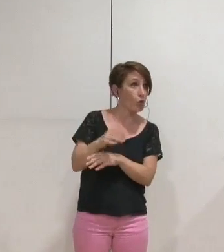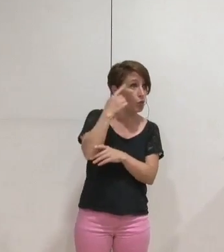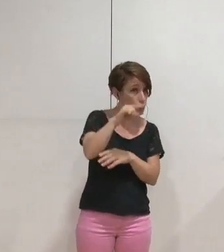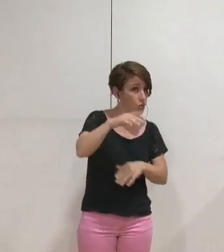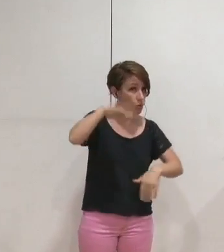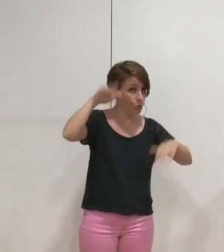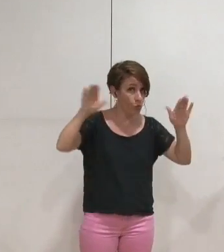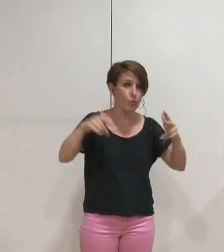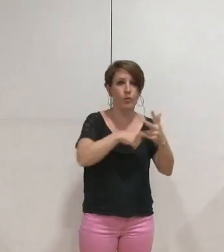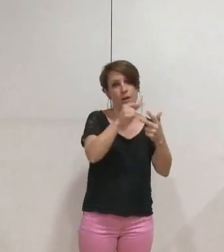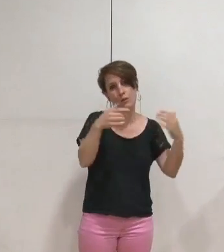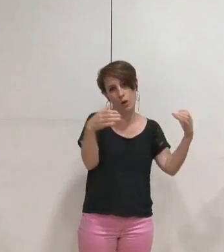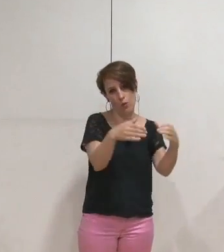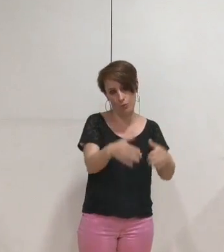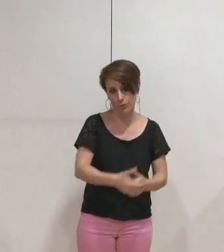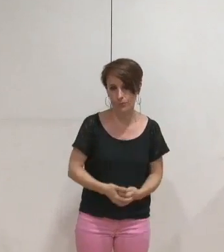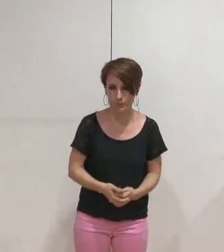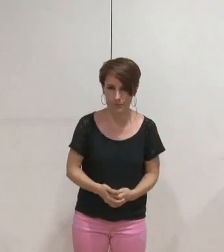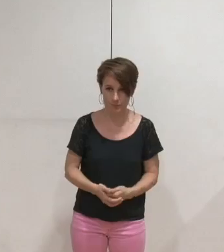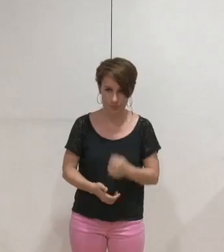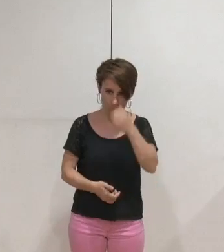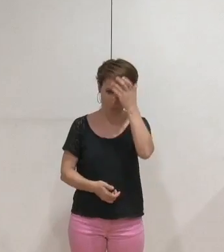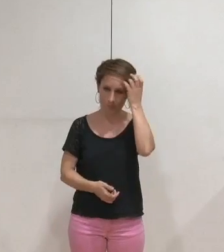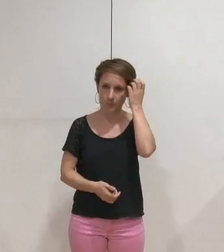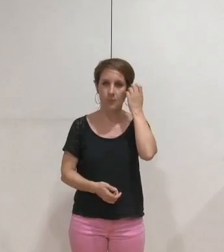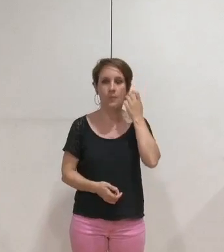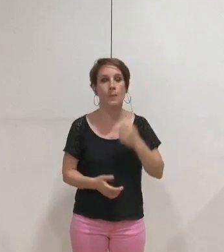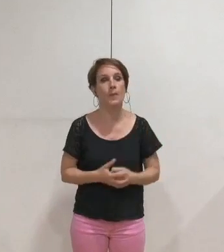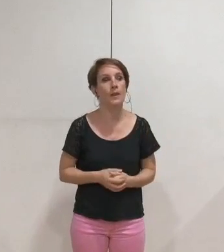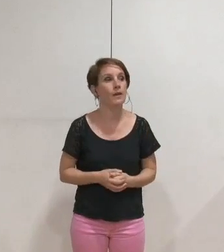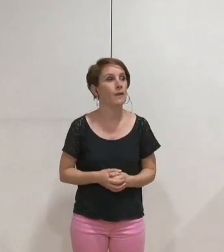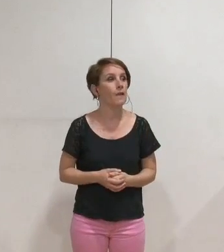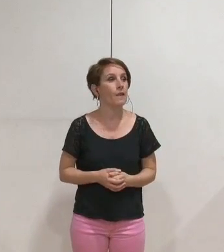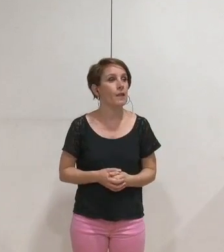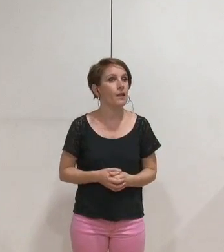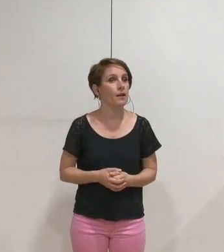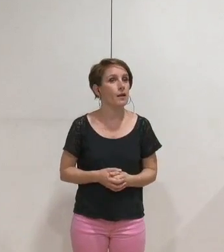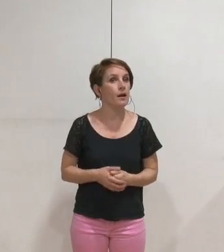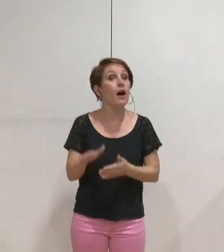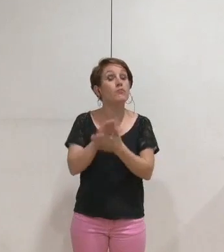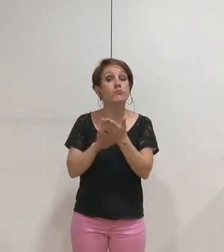pour les trois autres groupes ne prend pas part au vote pour républicain